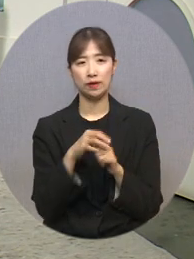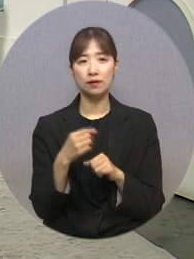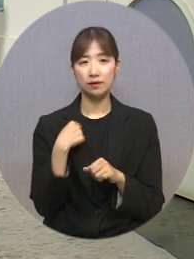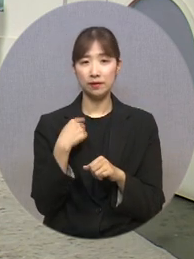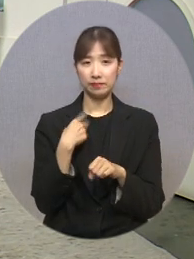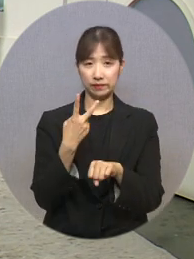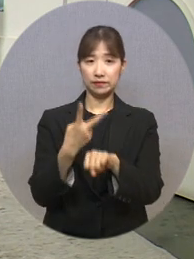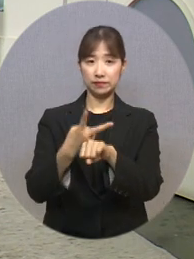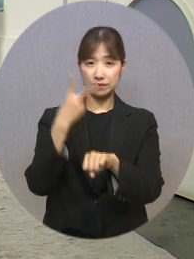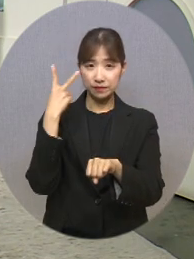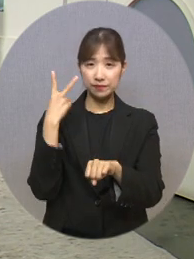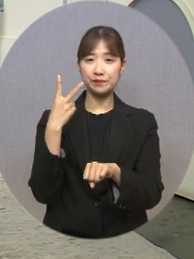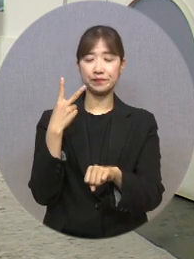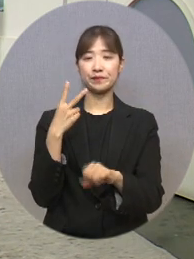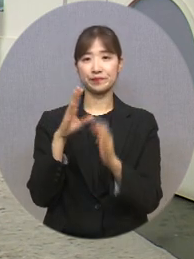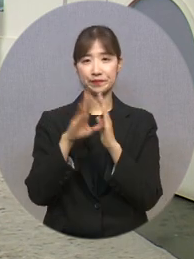전에